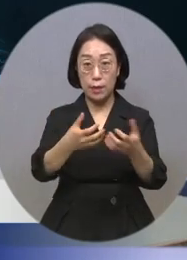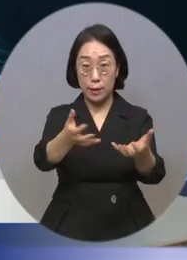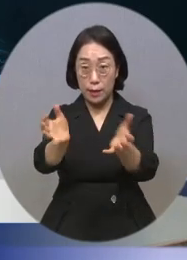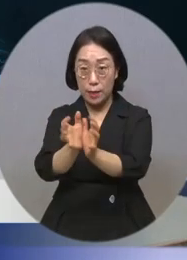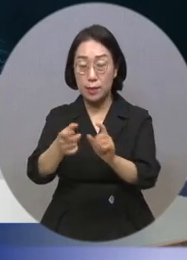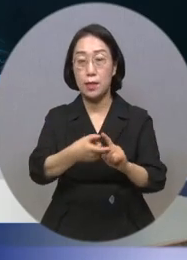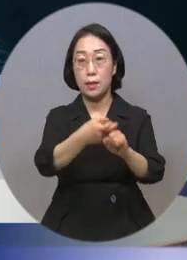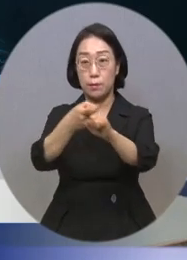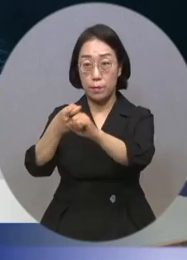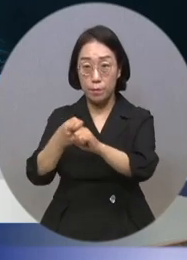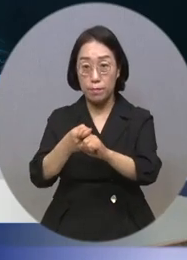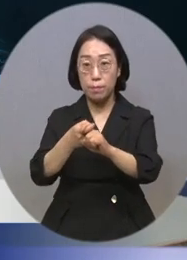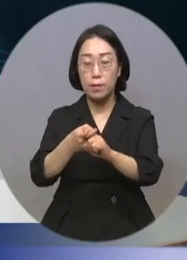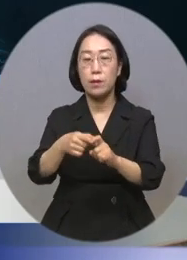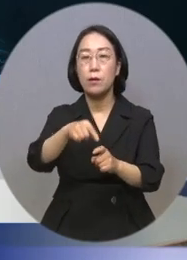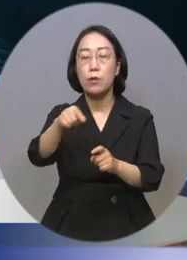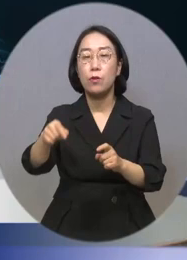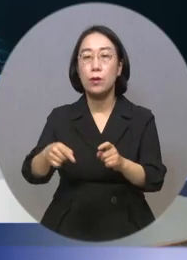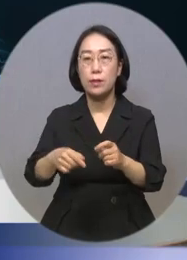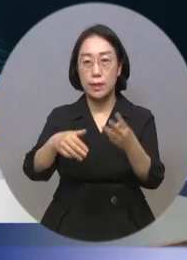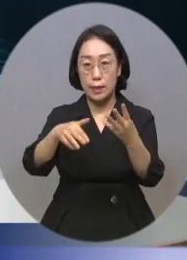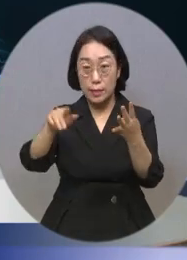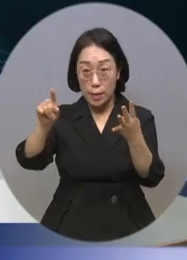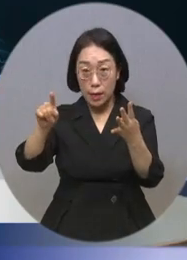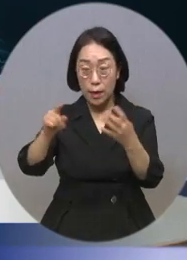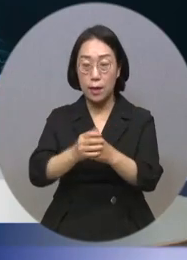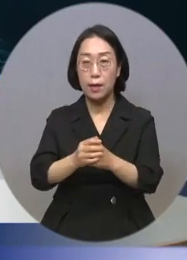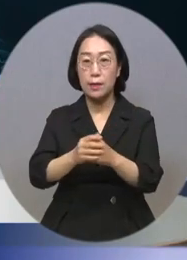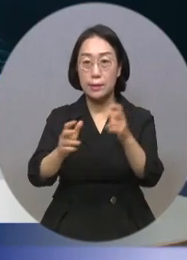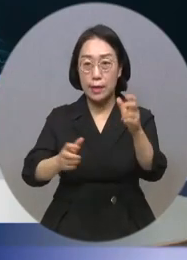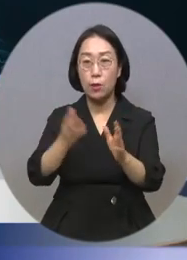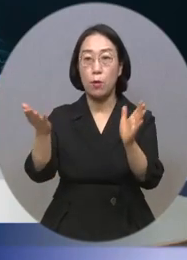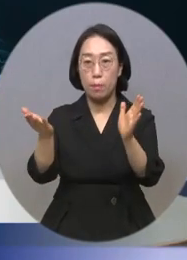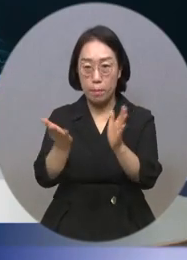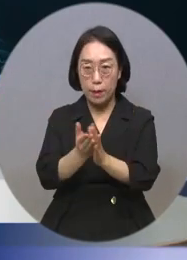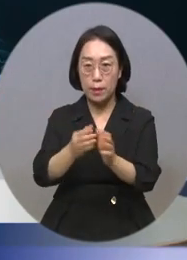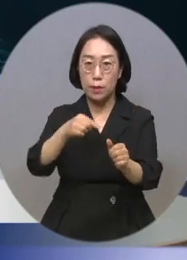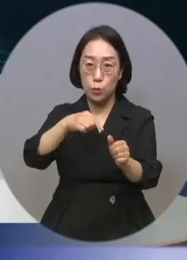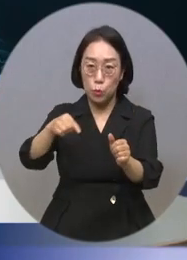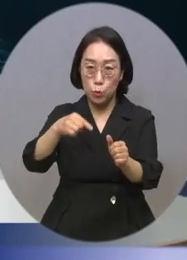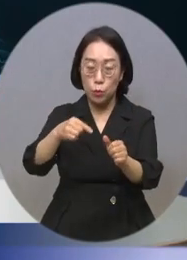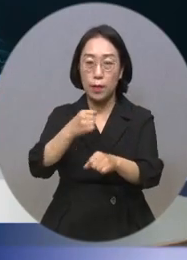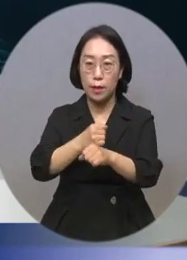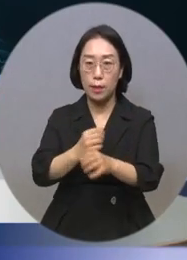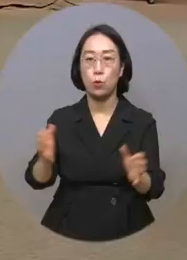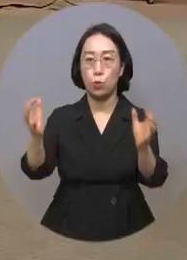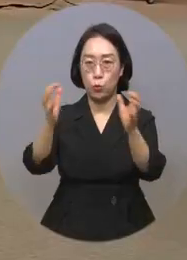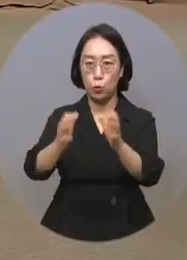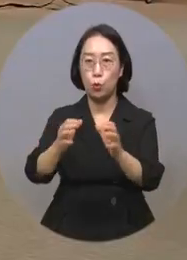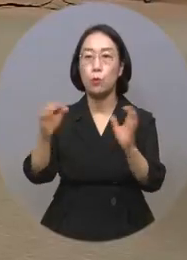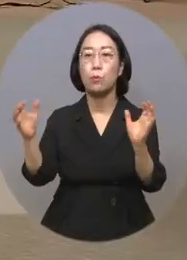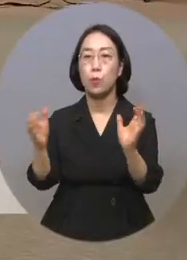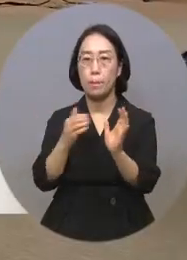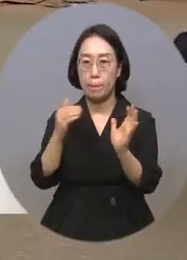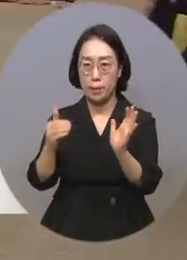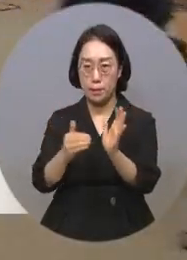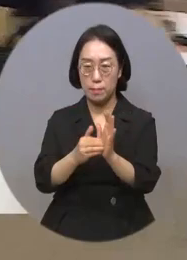한국장애인단체총연합회가 4차 산업형 장애인 인재를 양성하기 위한 토론회장을 마련했습니다.